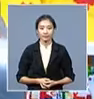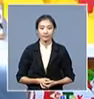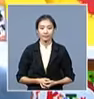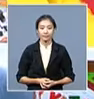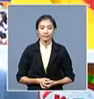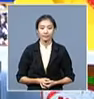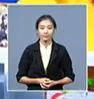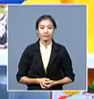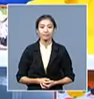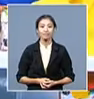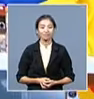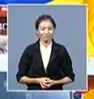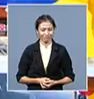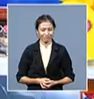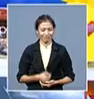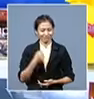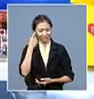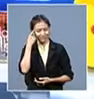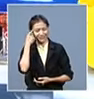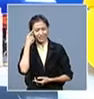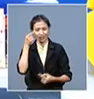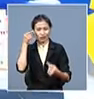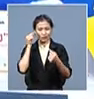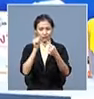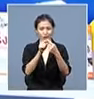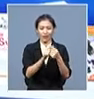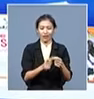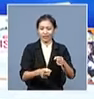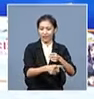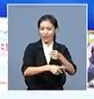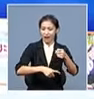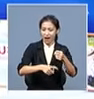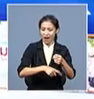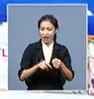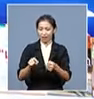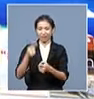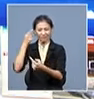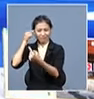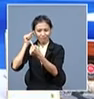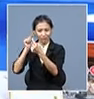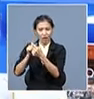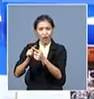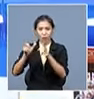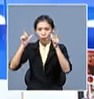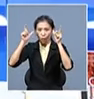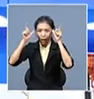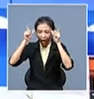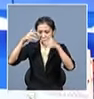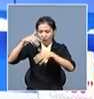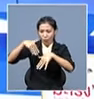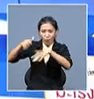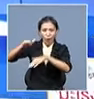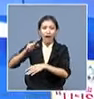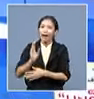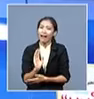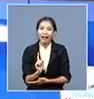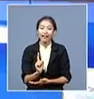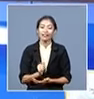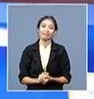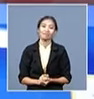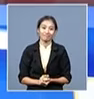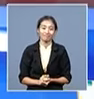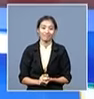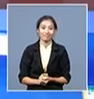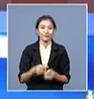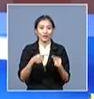ตกลงน้องจะมาเกี่ยวข้าวหรือว่ามาไล่ผู้ที่เกี่ยวข้องรวมไปถึงไล่ควายนะคุณน้องค่ะส่งท้ายกันที่อีกงานหนึ่งนะคะ